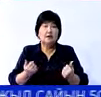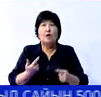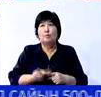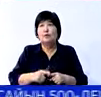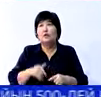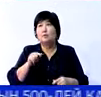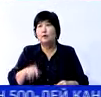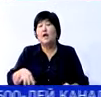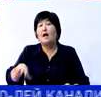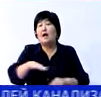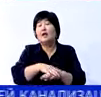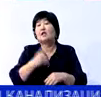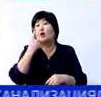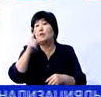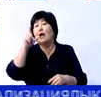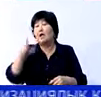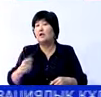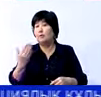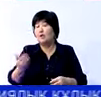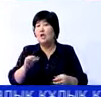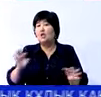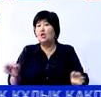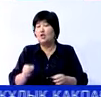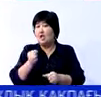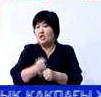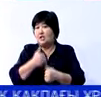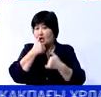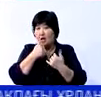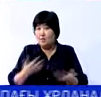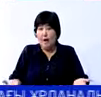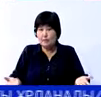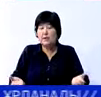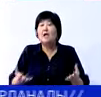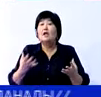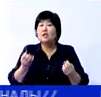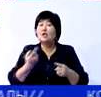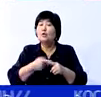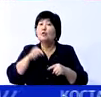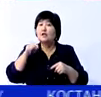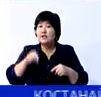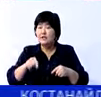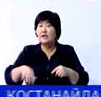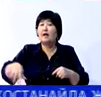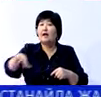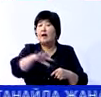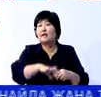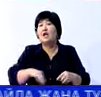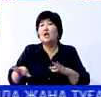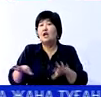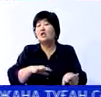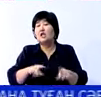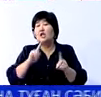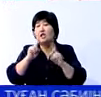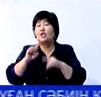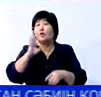бүкіл осы жердегі халықты бір адамның қолымен ол жерде еш нәрсе жасай алмаймыз. Жәндегі осы жердегі осы жиынды пайдаланып, мен